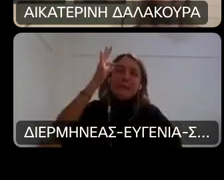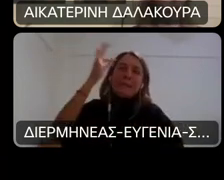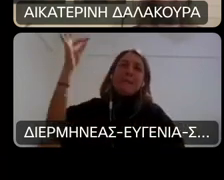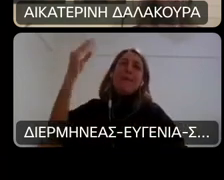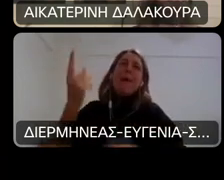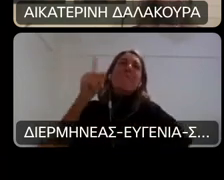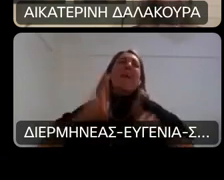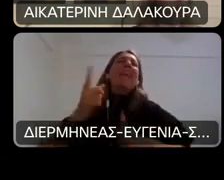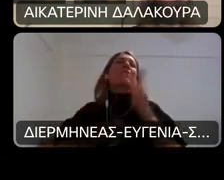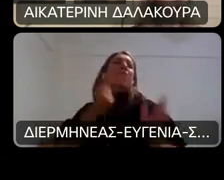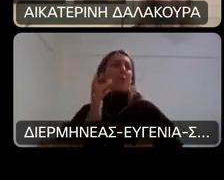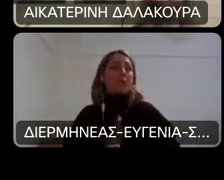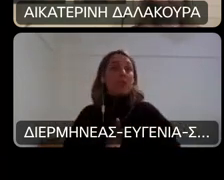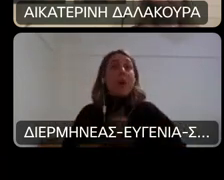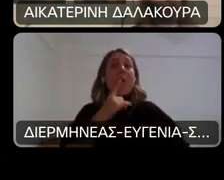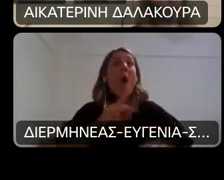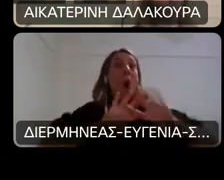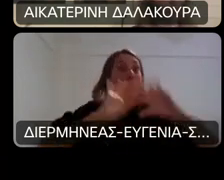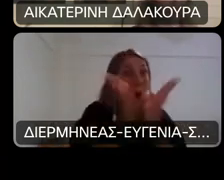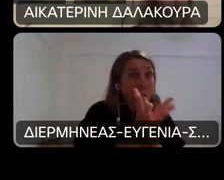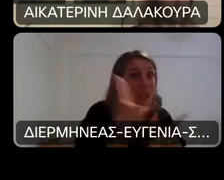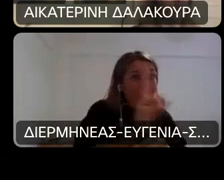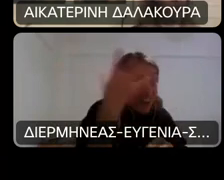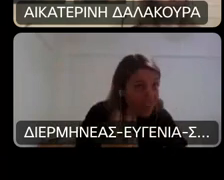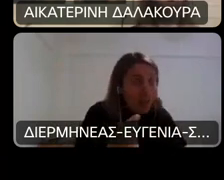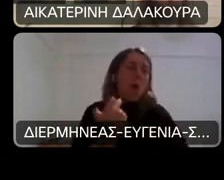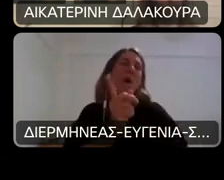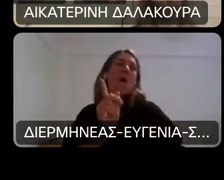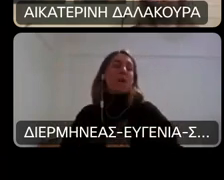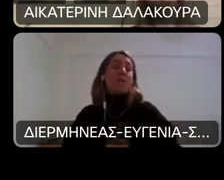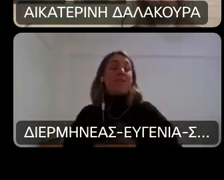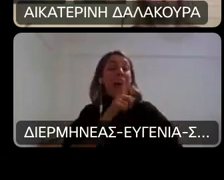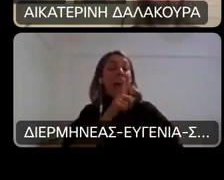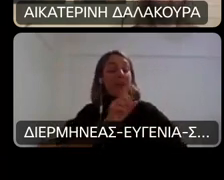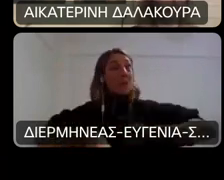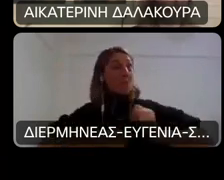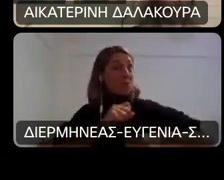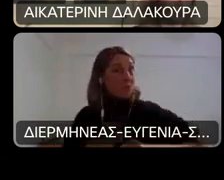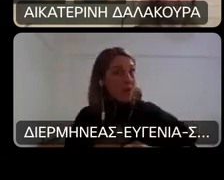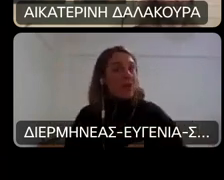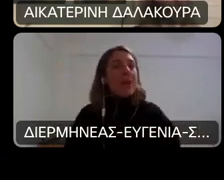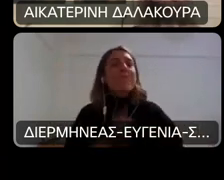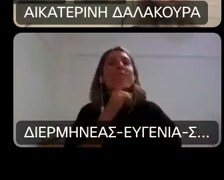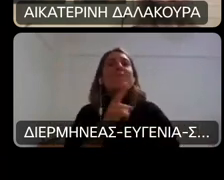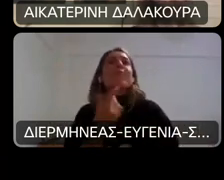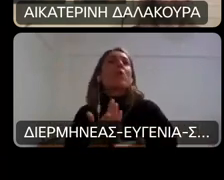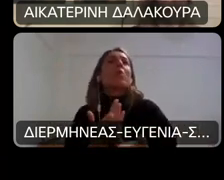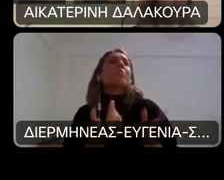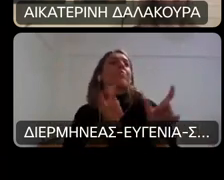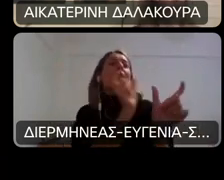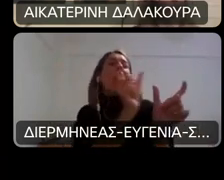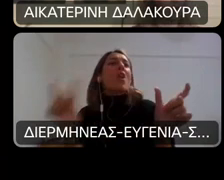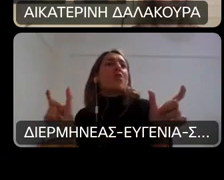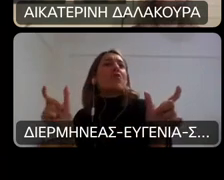το σύνολο των εγγράφων και φυσικά η προσπάθεια αυτή δεν αντιμετώπιζε το σύνολο των μορφολογικών τύπων ή των